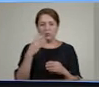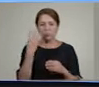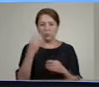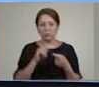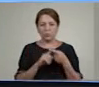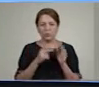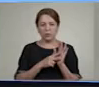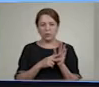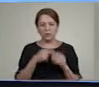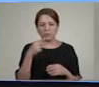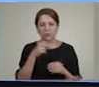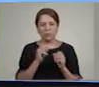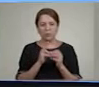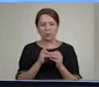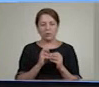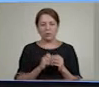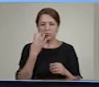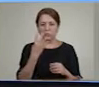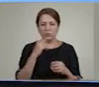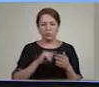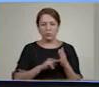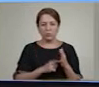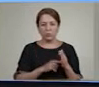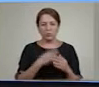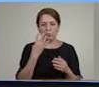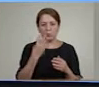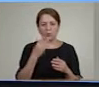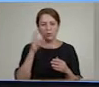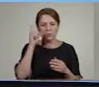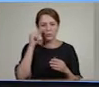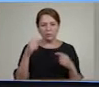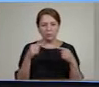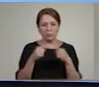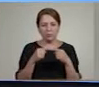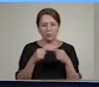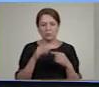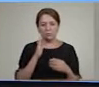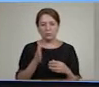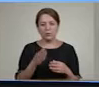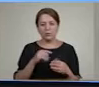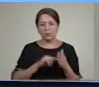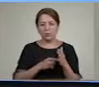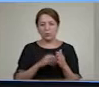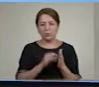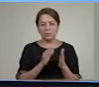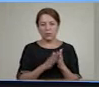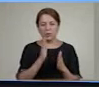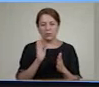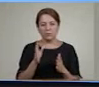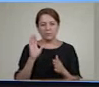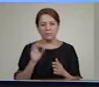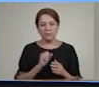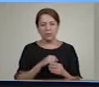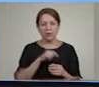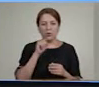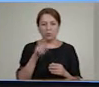8 barobar 12. Yana 4 soniga mos keluvchi nuqtani belgilab olamiz va